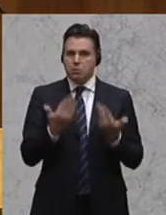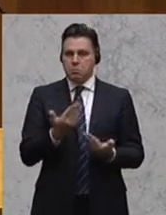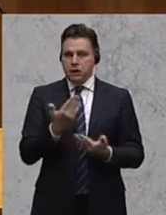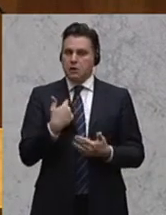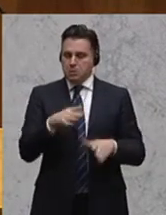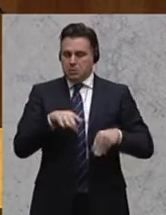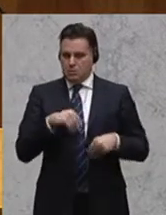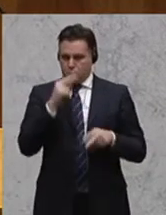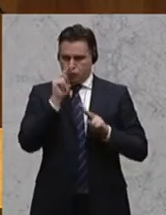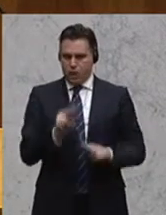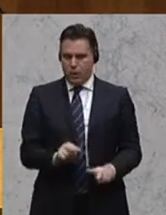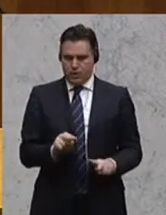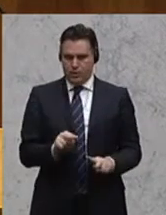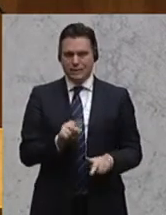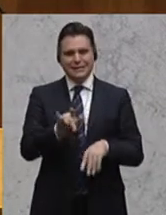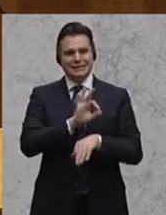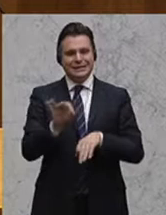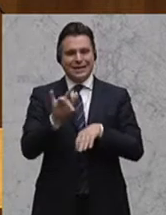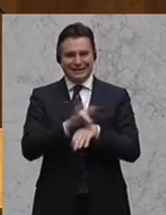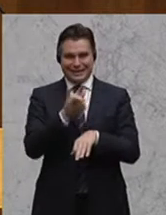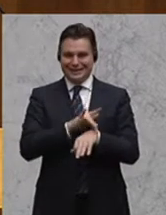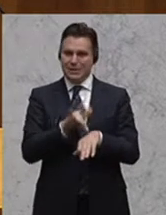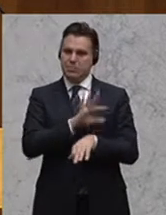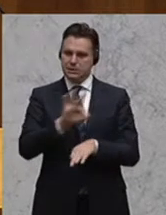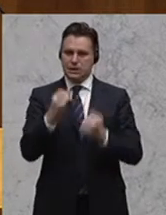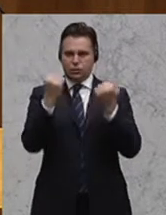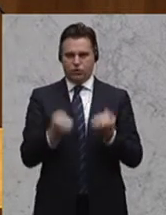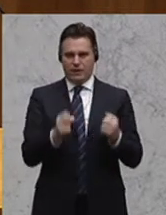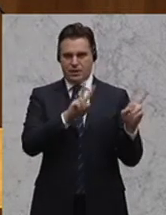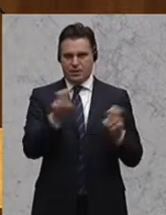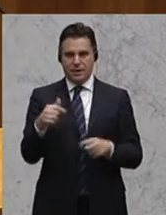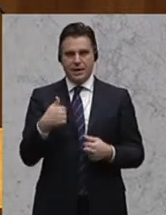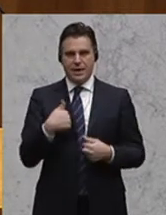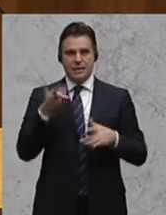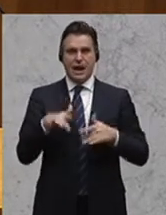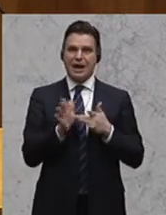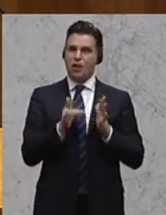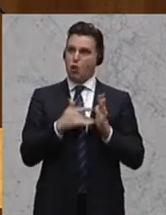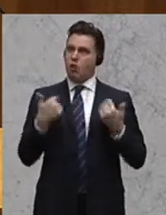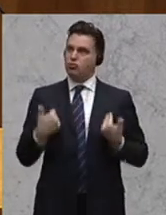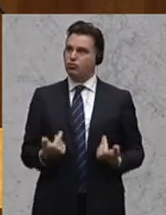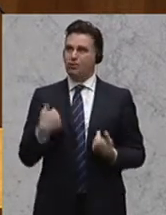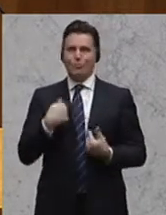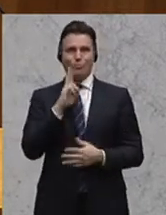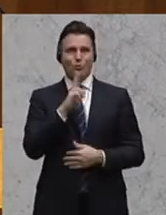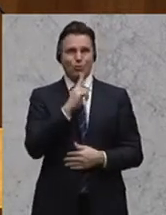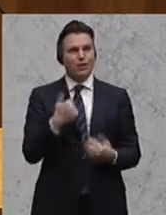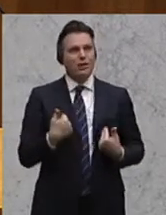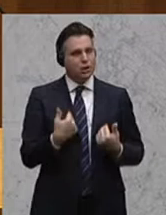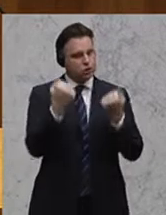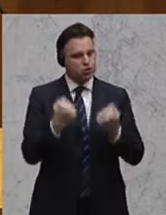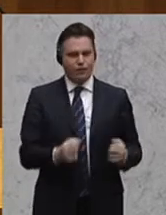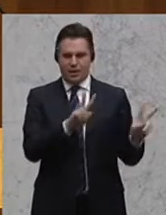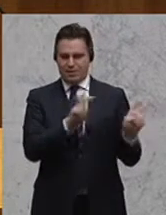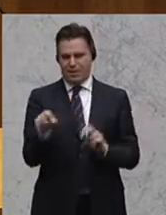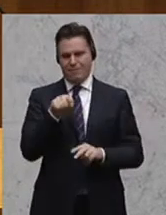uns angenommen haben. Ein sensibles und sehr schwieriges Thema. Für mich als Katholikin, als Mutter, meine schwierigste Thematik